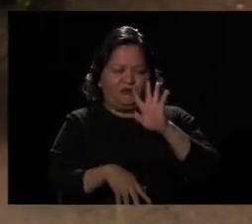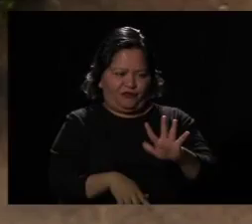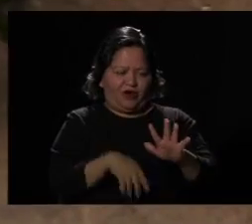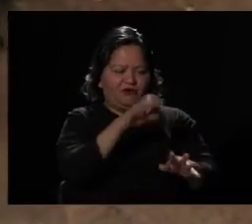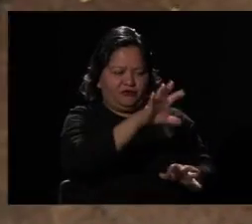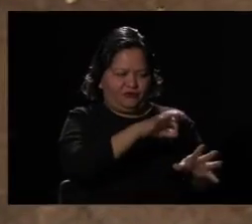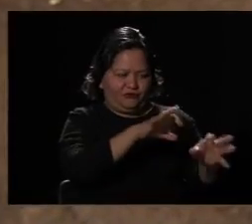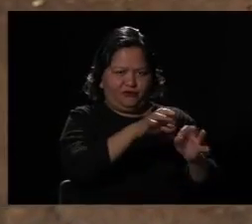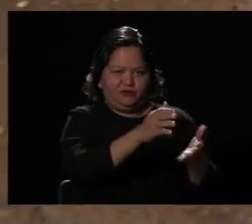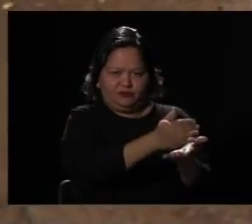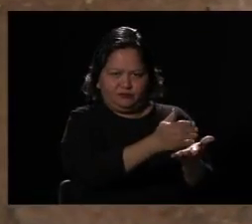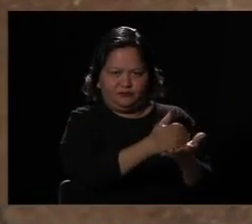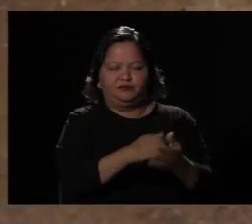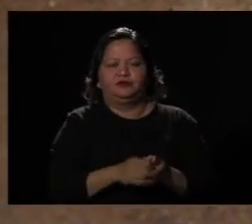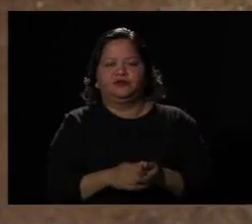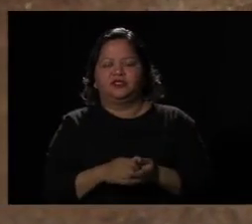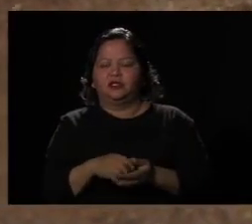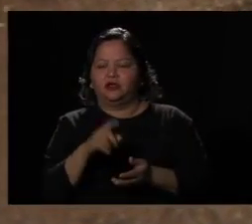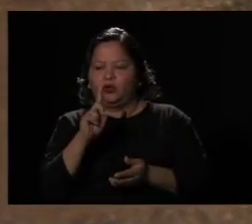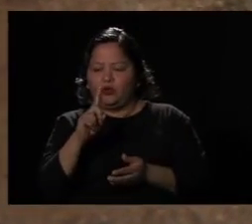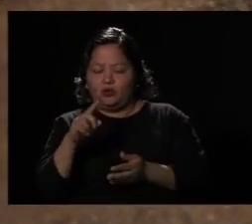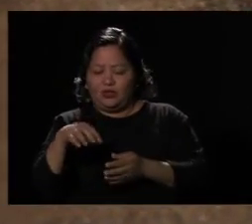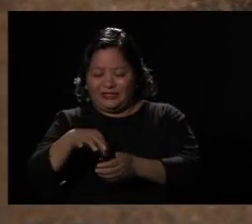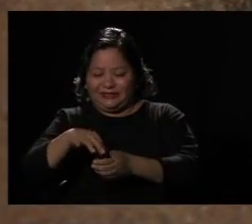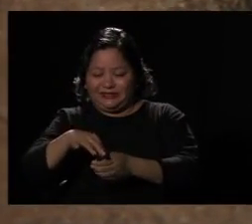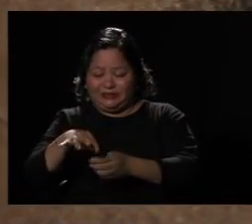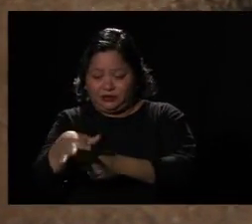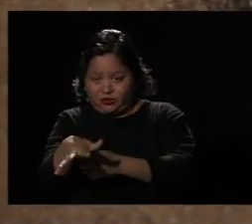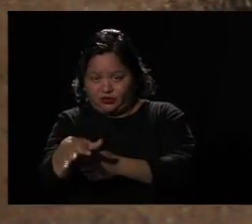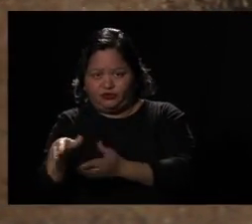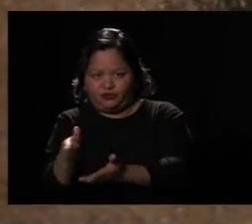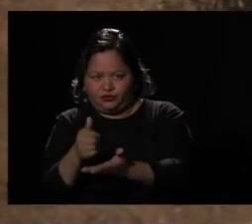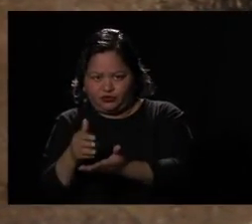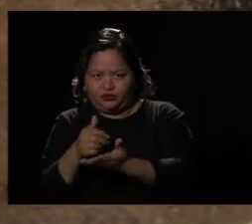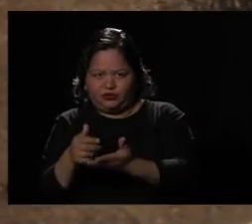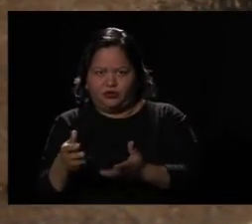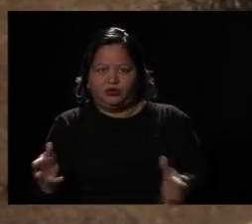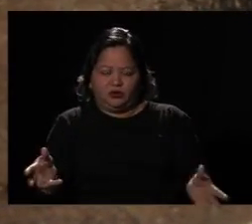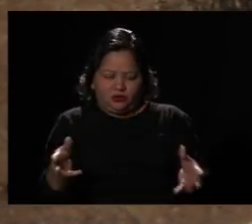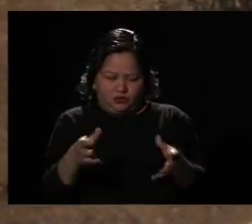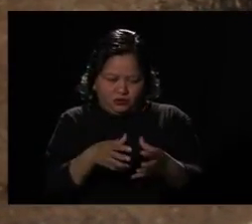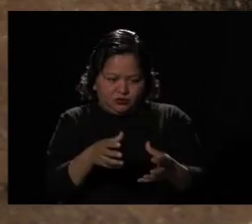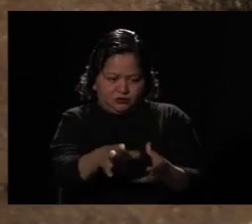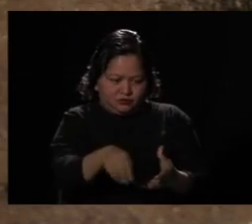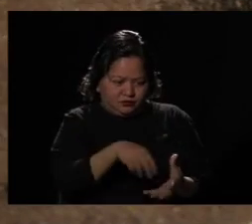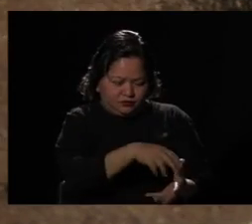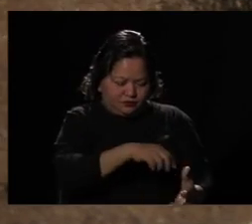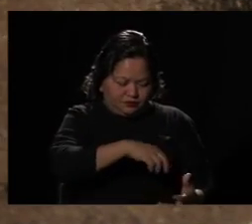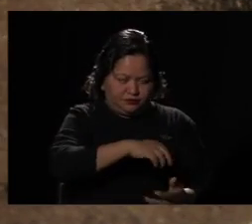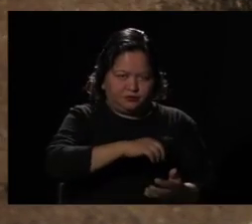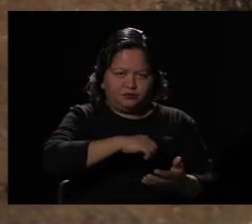Na danya 5 na jetbas Santa Maria dan hata na hagun ta.